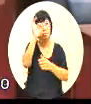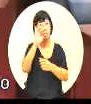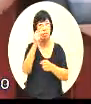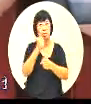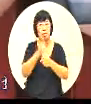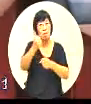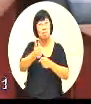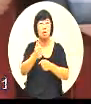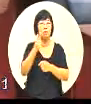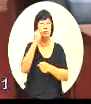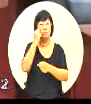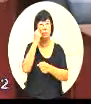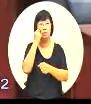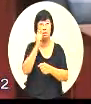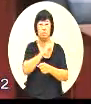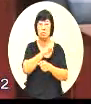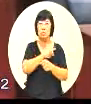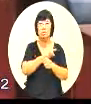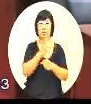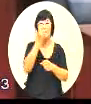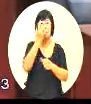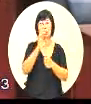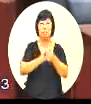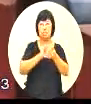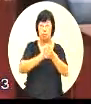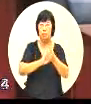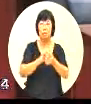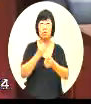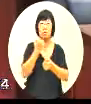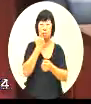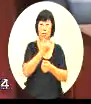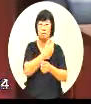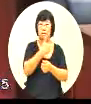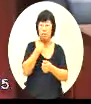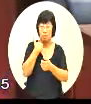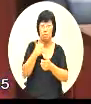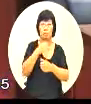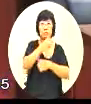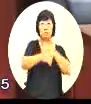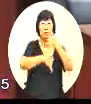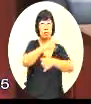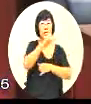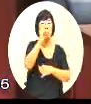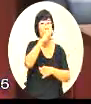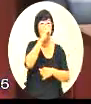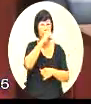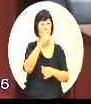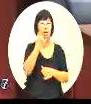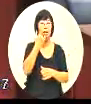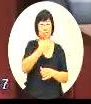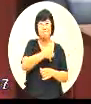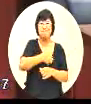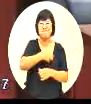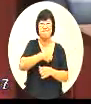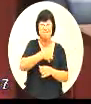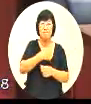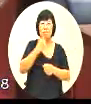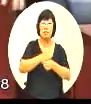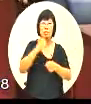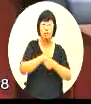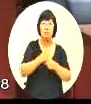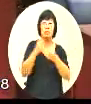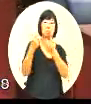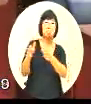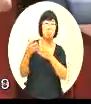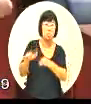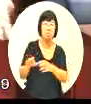为他本身也不愿意学习，然后因为这样他可能就越生活不如意啊了，怨天怨地啊了，不工作，然后慢慢的，他